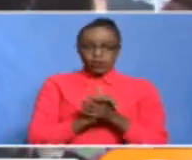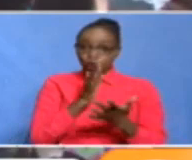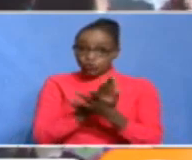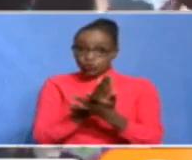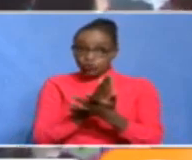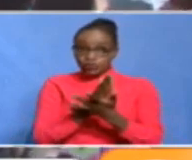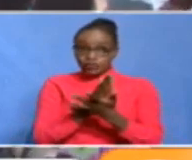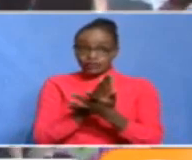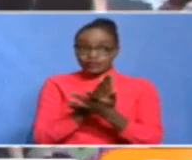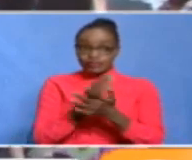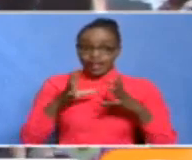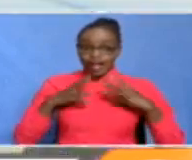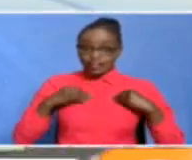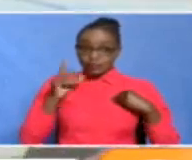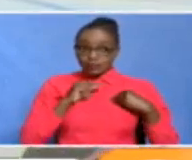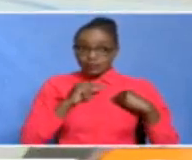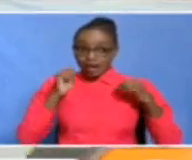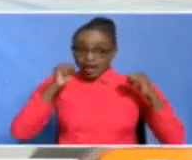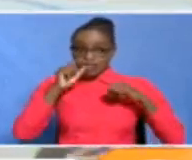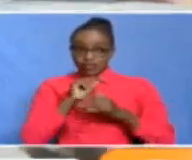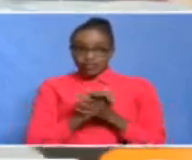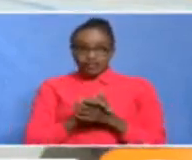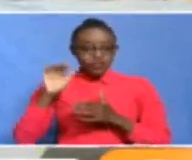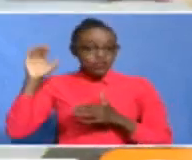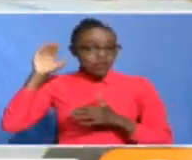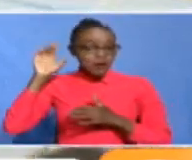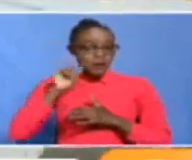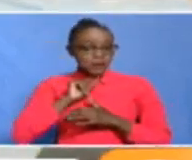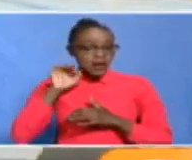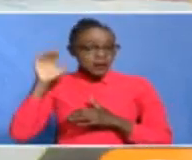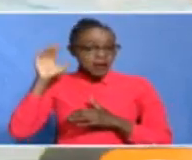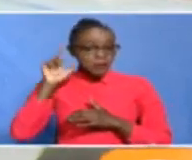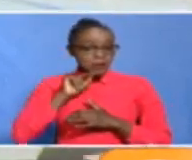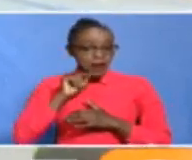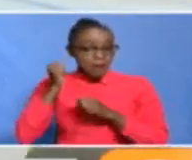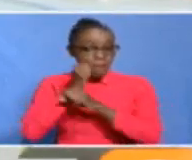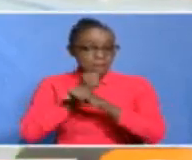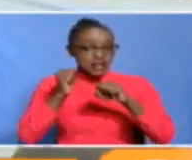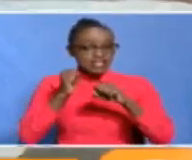hiyo? Tumekubaliana? Si mmesikia vile rais amesema?